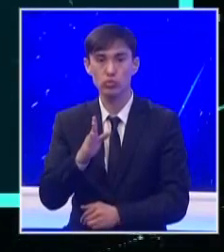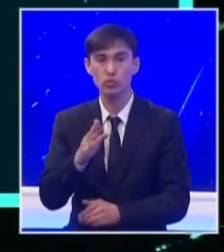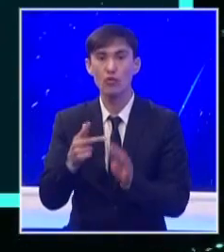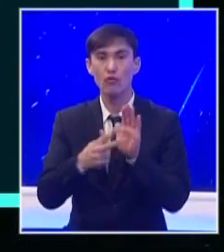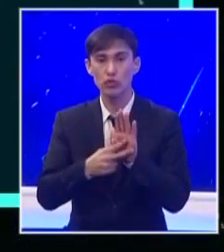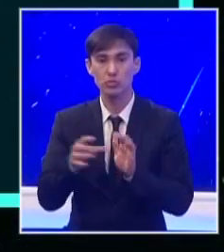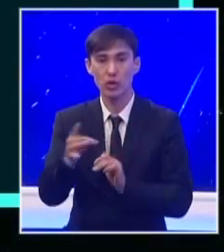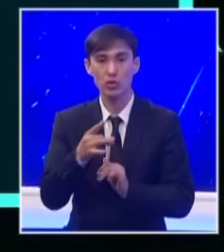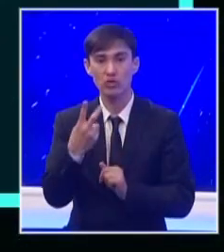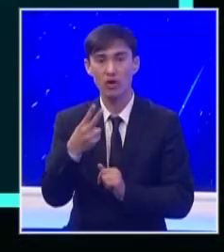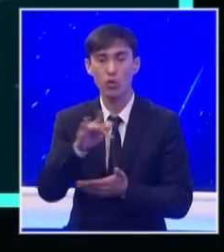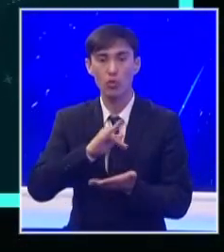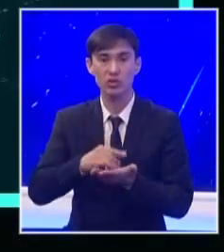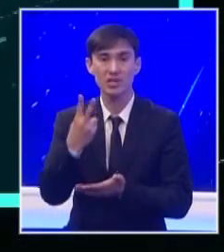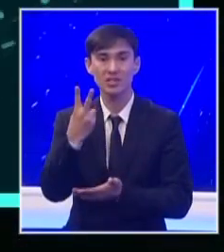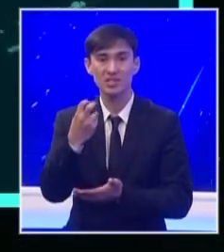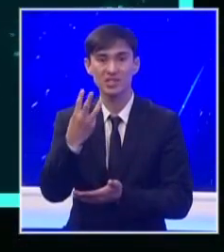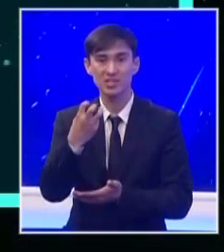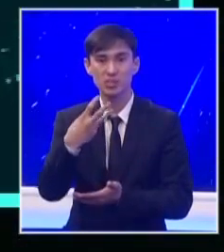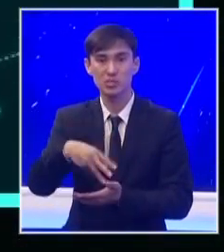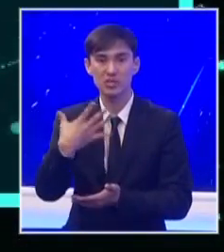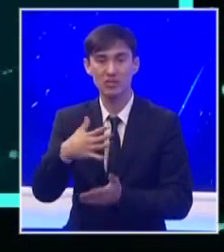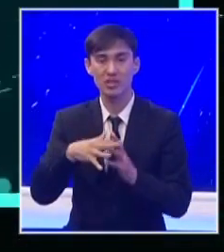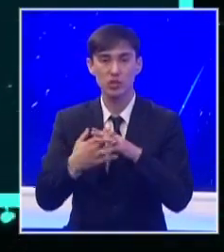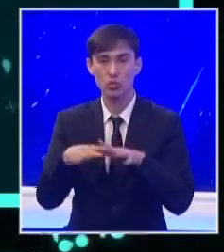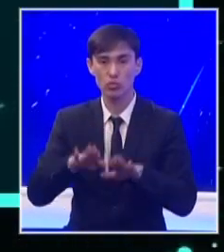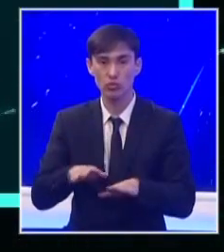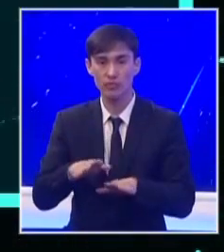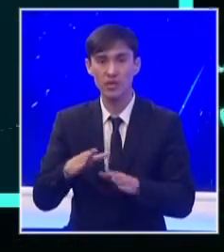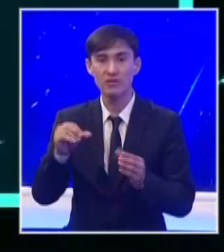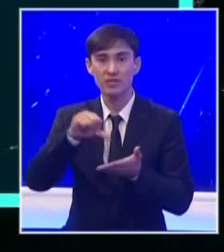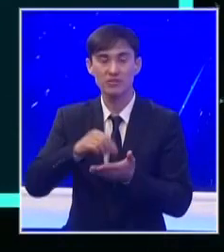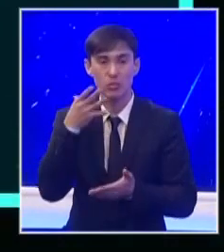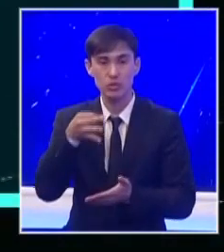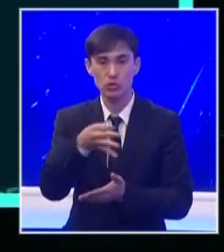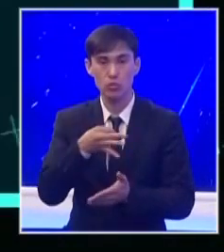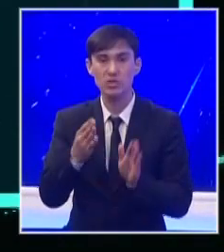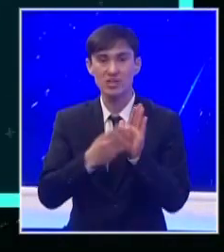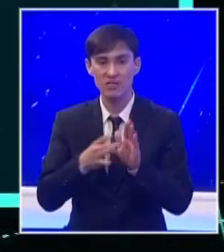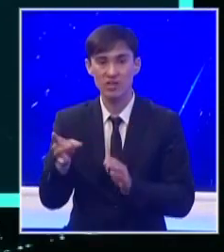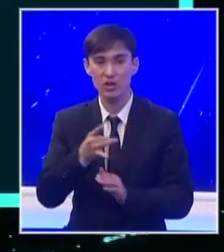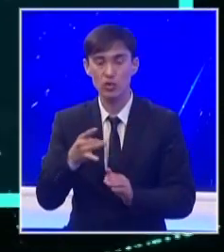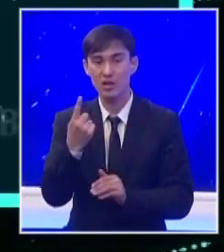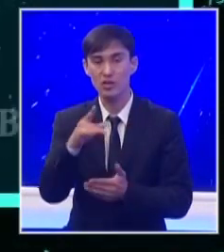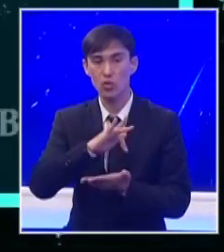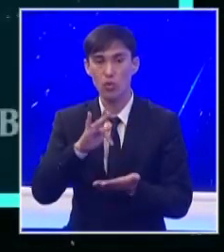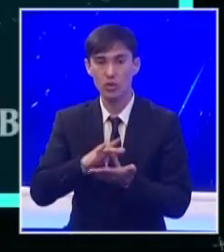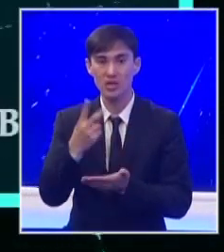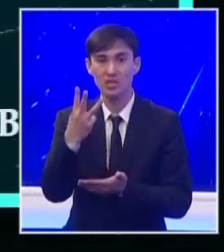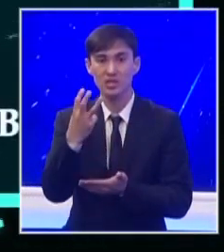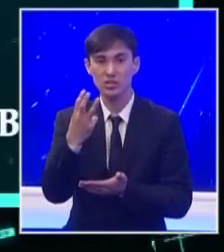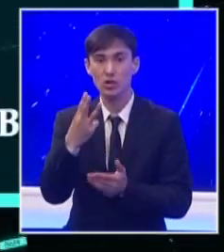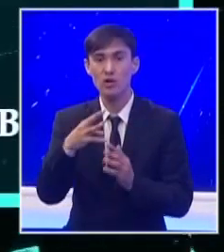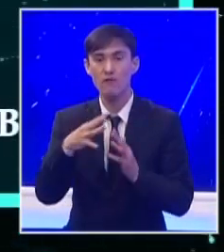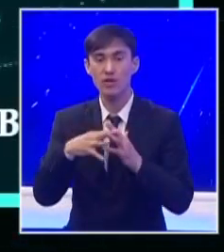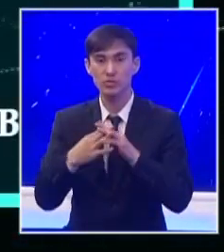8 районов, 2 города и 352 населенных пункта. В состав же Алматинской области войдут 9 районов, 1 город с